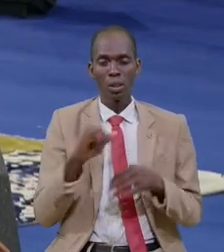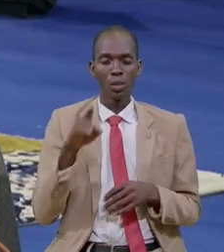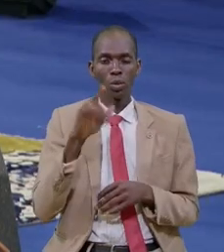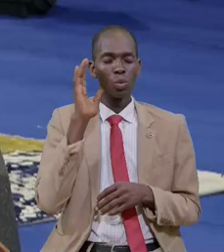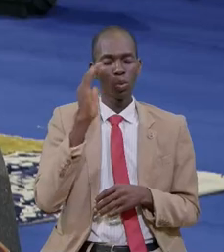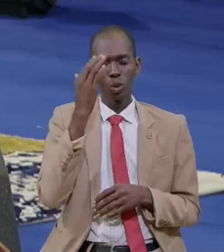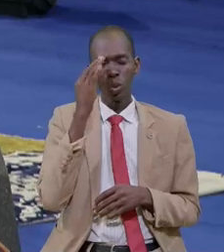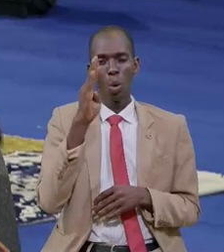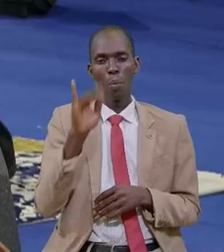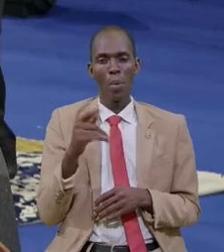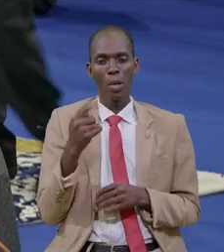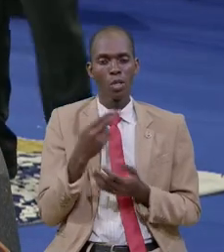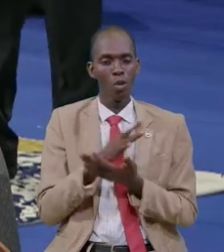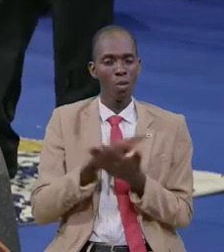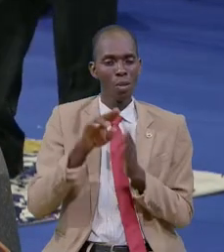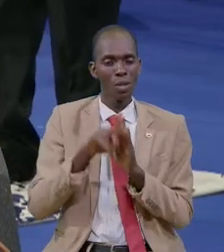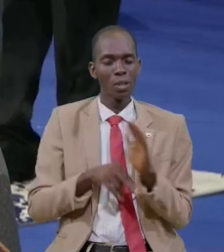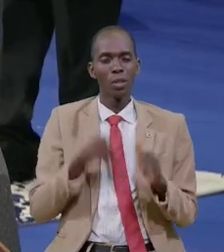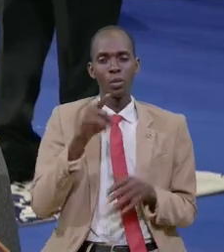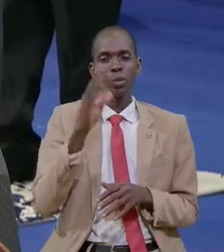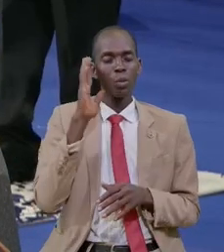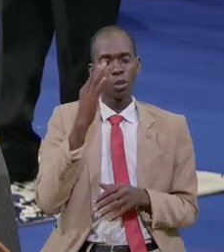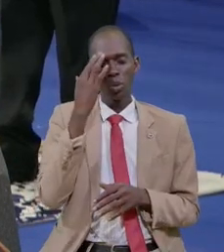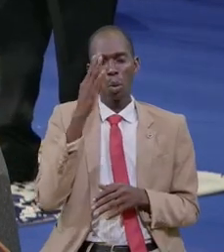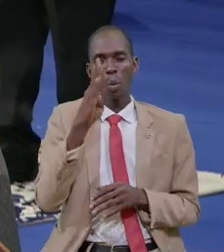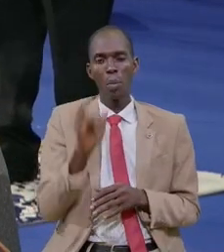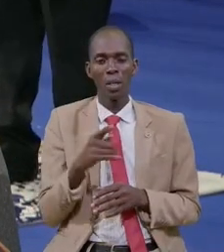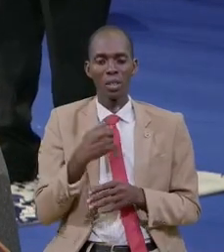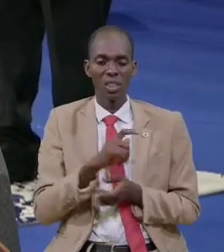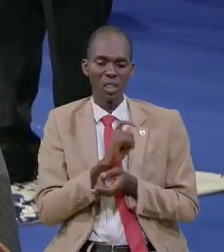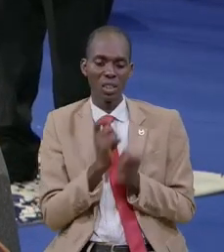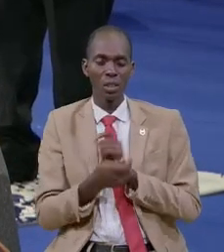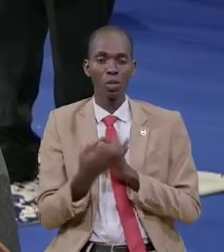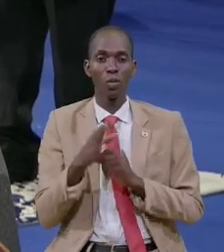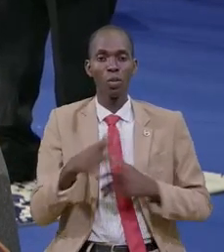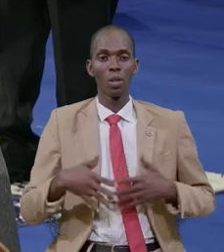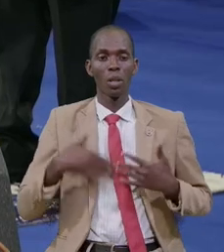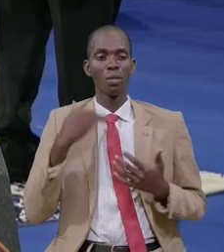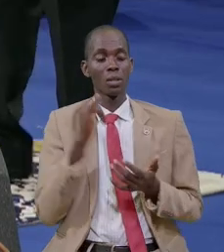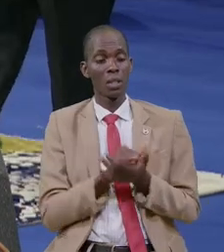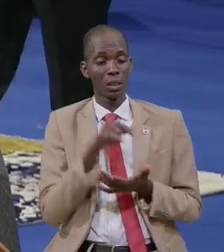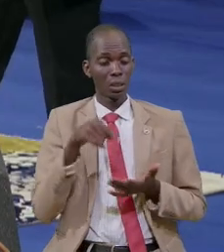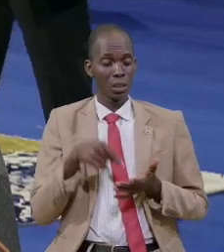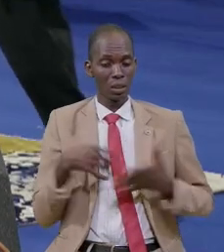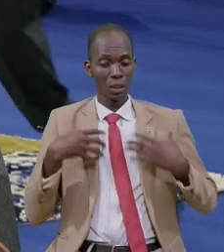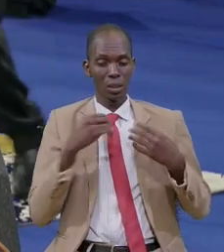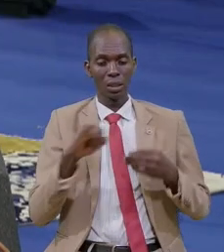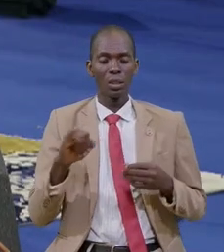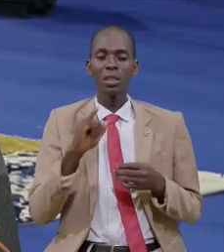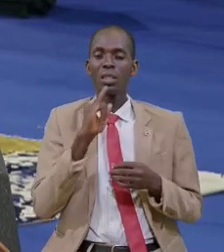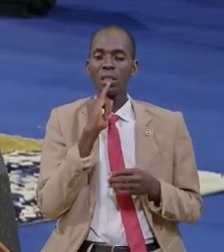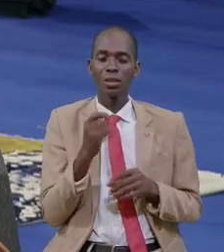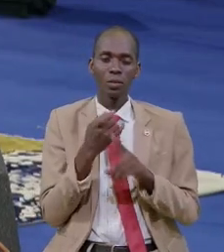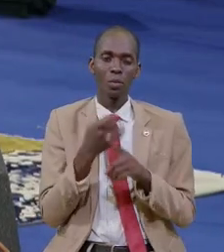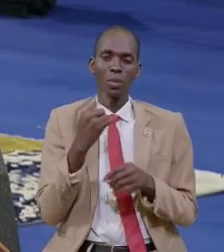sauras par le changement, la transformation de la vie, que ça c'est la main de Christ. Et